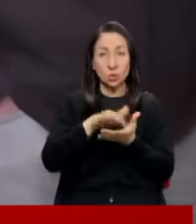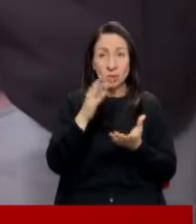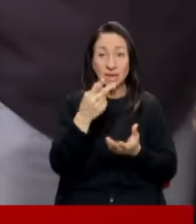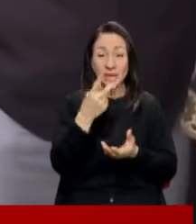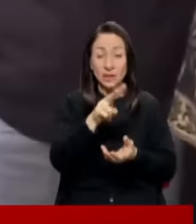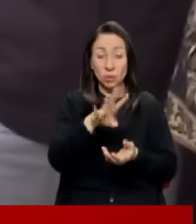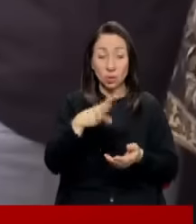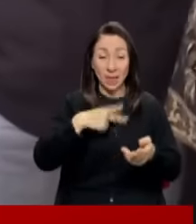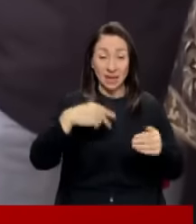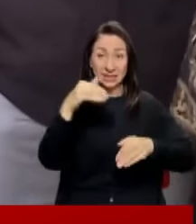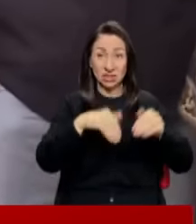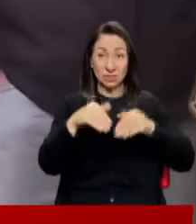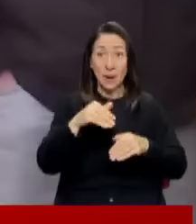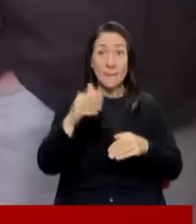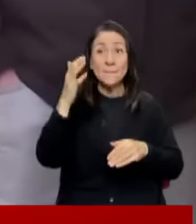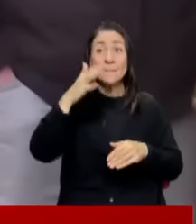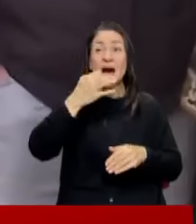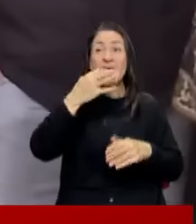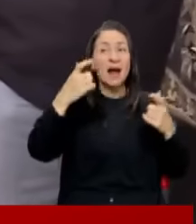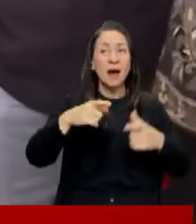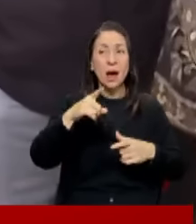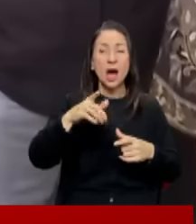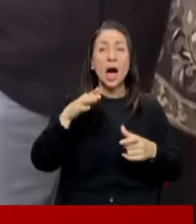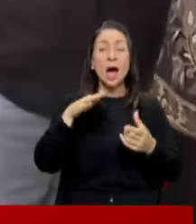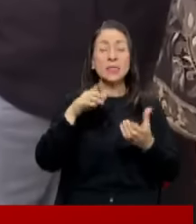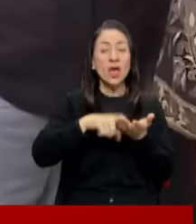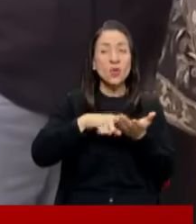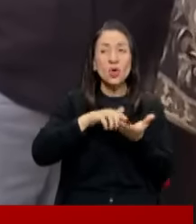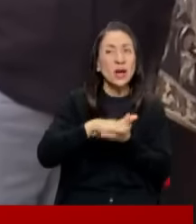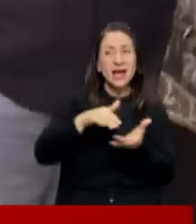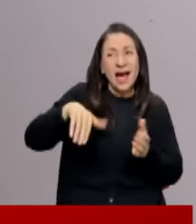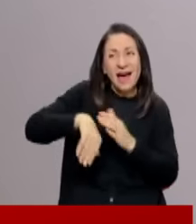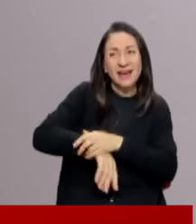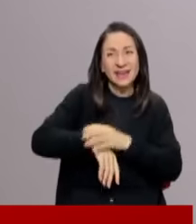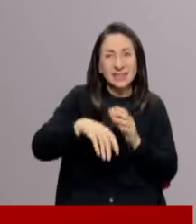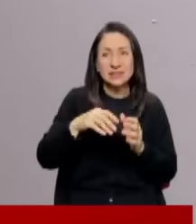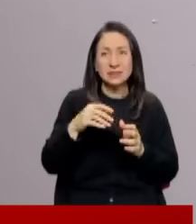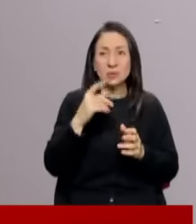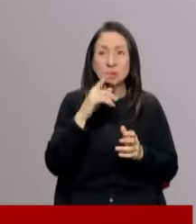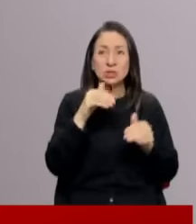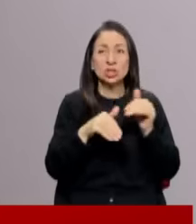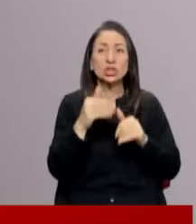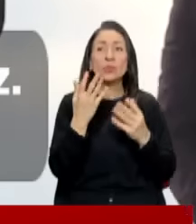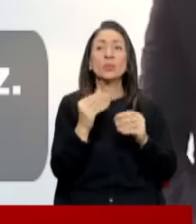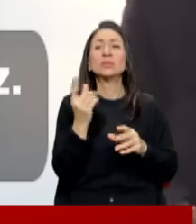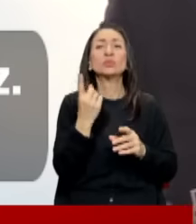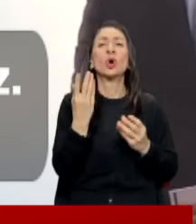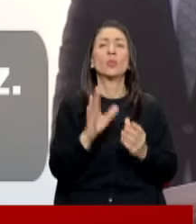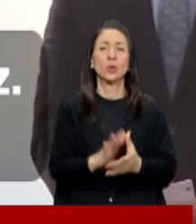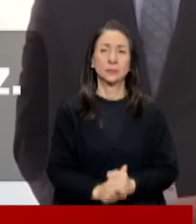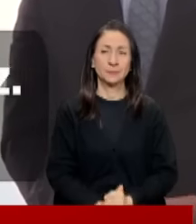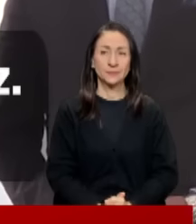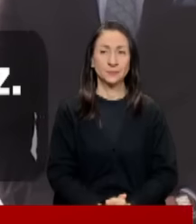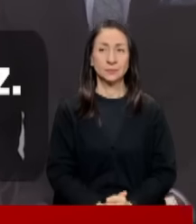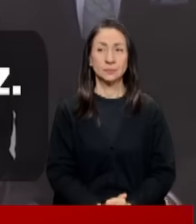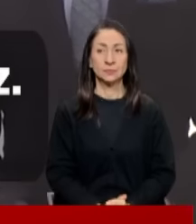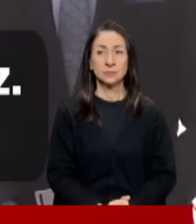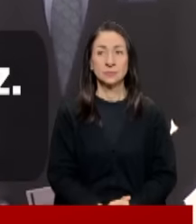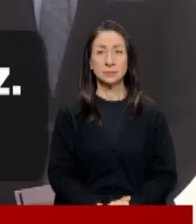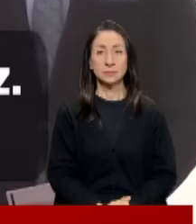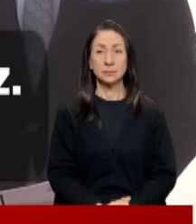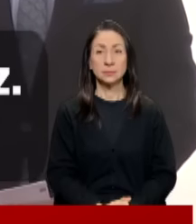2024 yerel seçimlerinde başkentte but vaatler arasında yer aldı. Seçim olmasa hiçbir şey olmuyor. 200 bin aileye